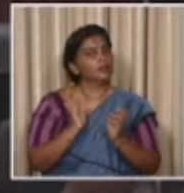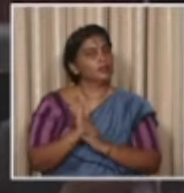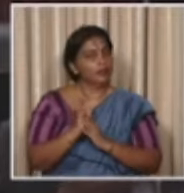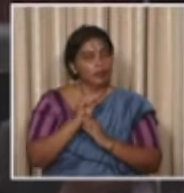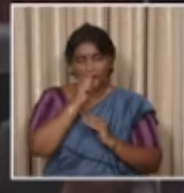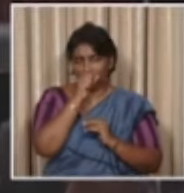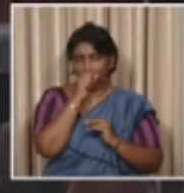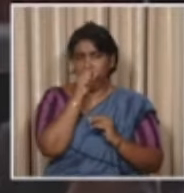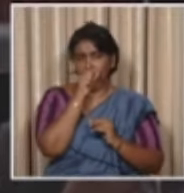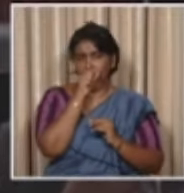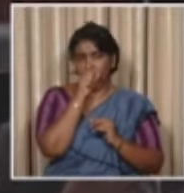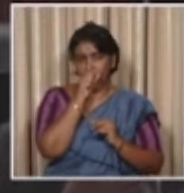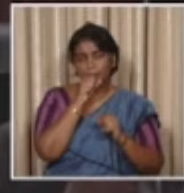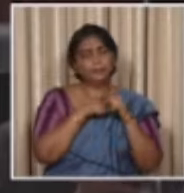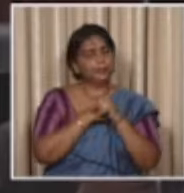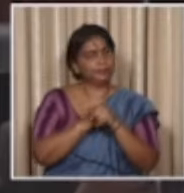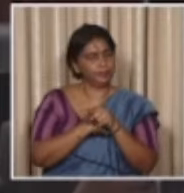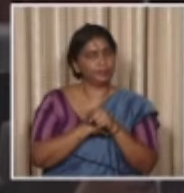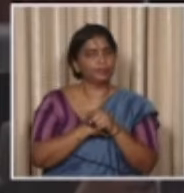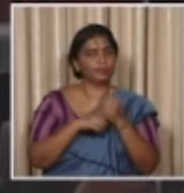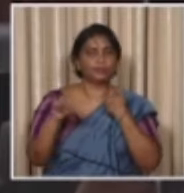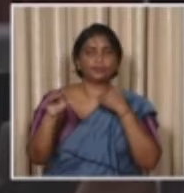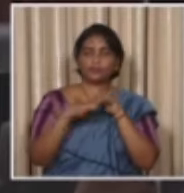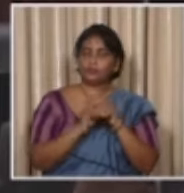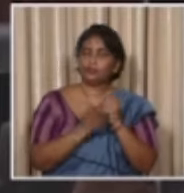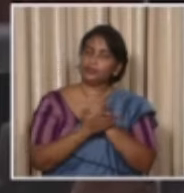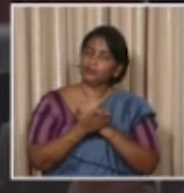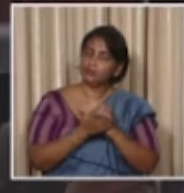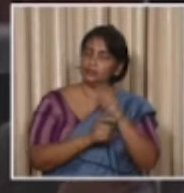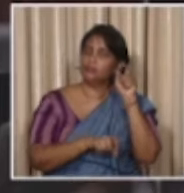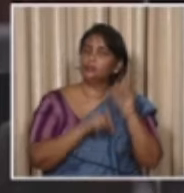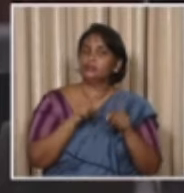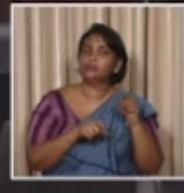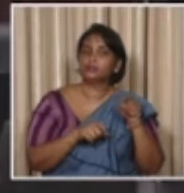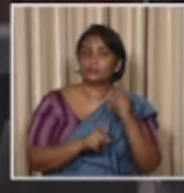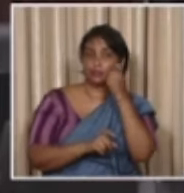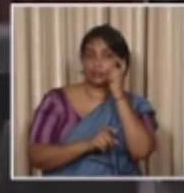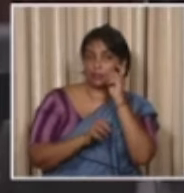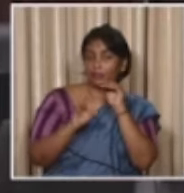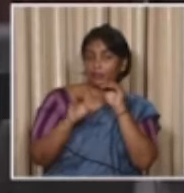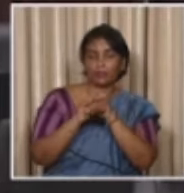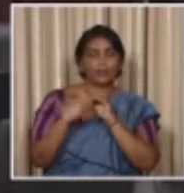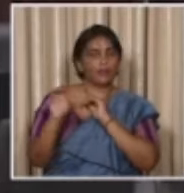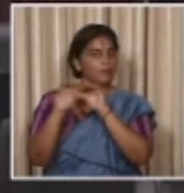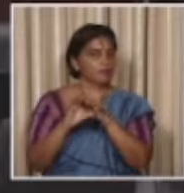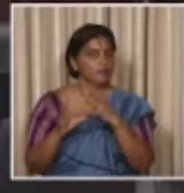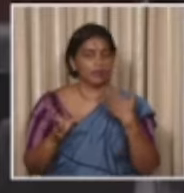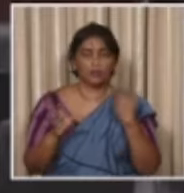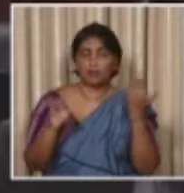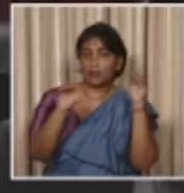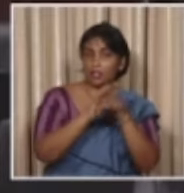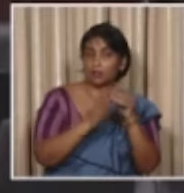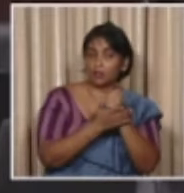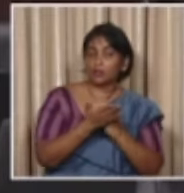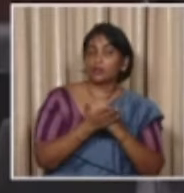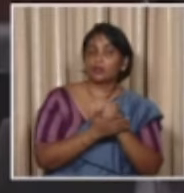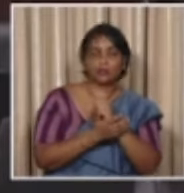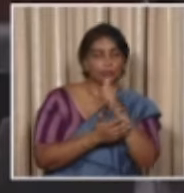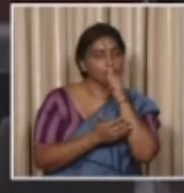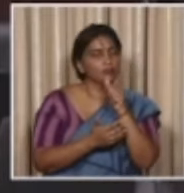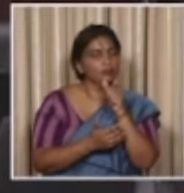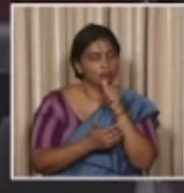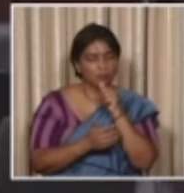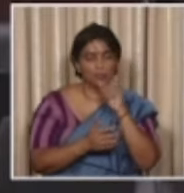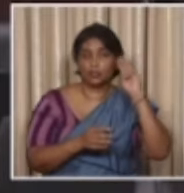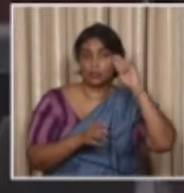ඉන්ටෙලිජන්ස්. මේවායේ සහභාගී වෙන සියලුම දෙනා මේ නිරීක්ෂකයට යන්නත් බෑ. සහභාගී වෙන සියලුම දෙනා රහස්‍ය